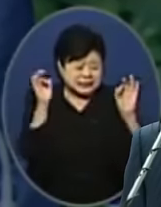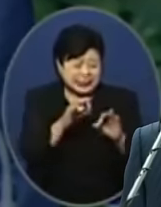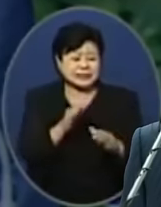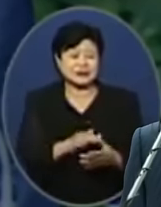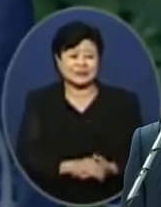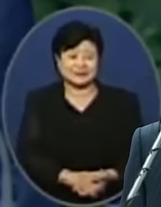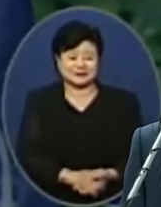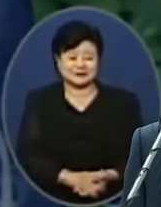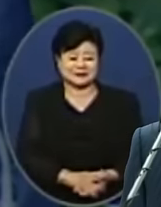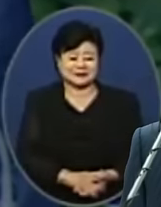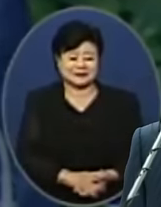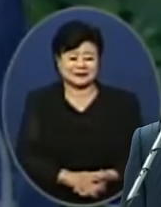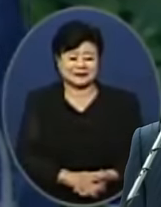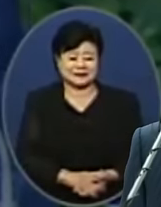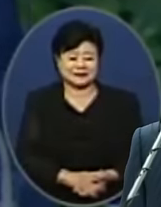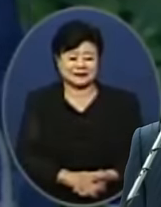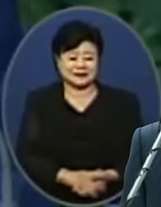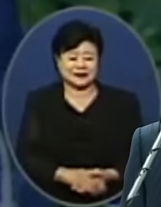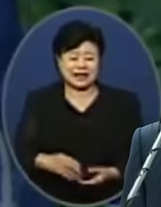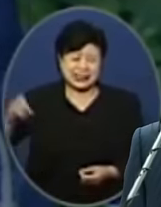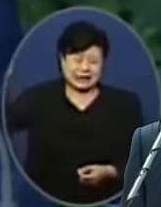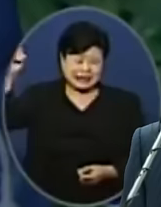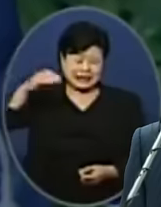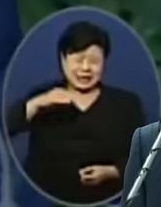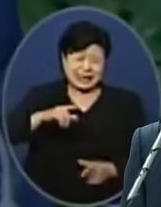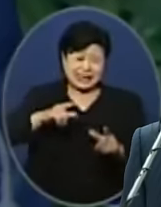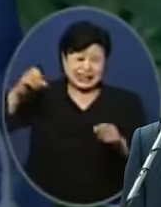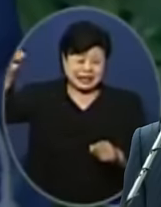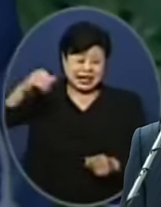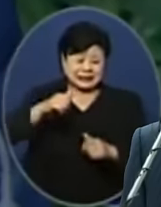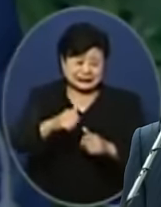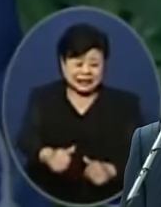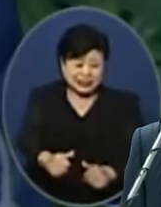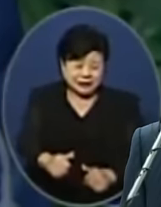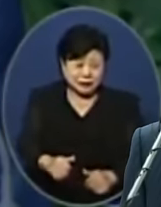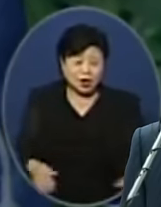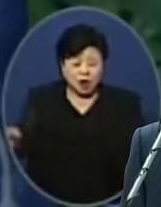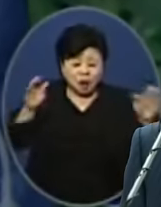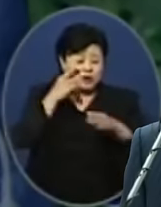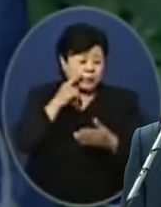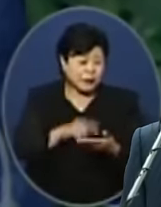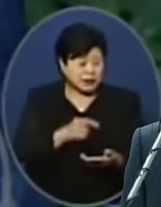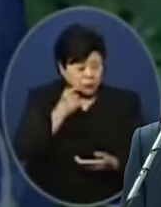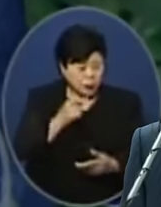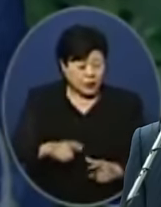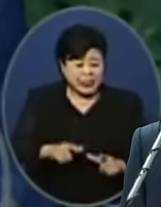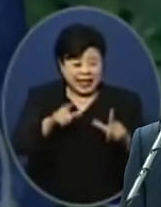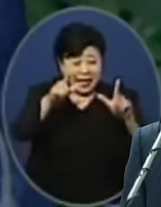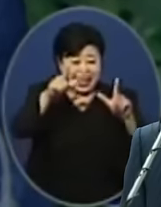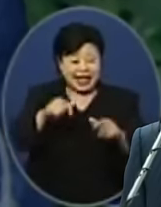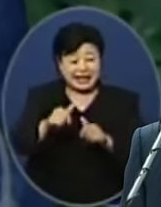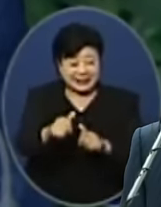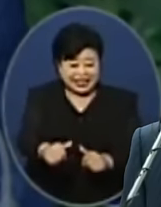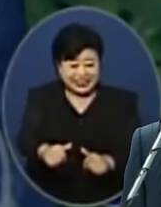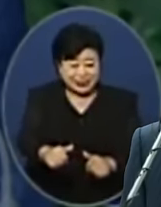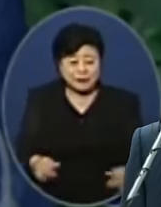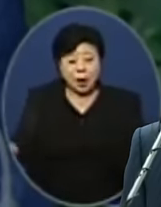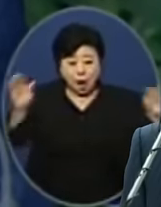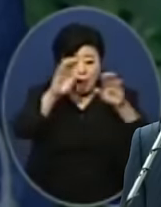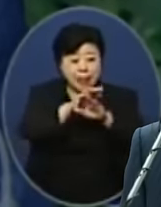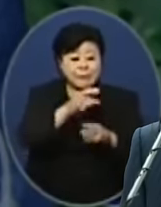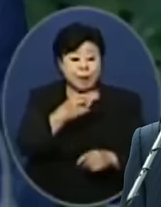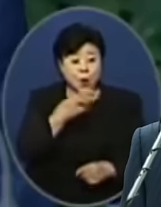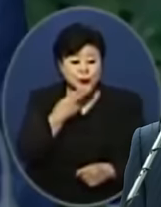것입니다. 태양을 따라다니는 사람이 어두움을 발견할 수가 없습니다. 해를 따라다니는 사람, 여러분, 밤이